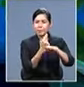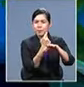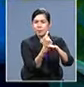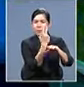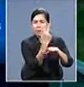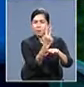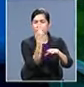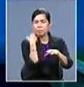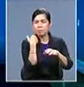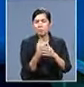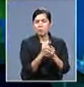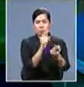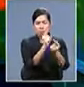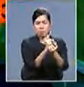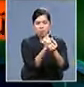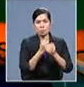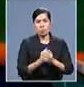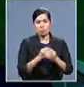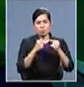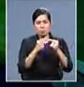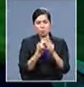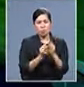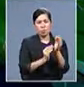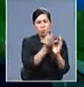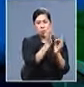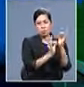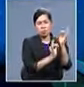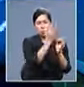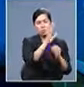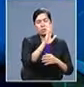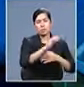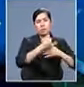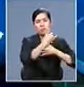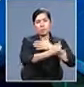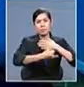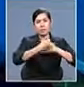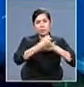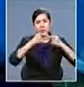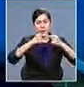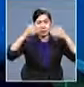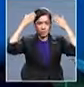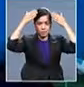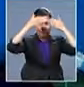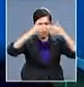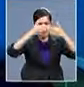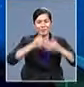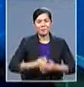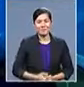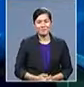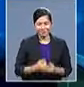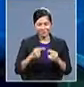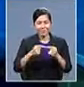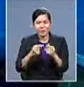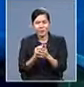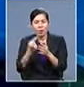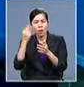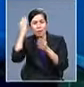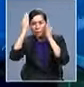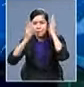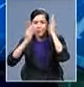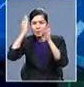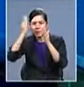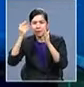างพบการเผาประปรายทางตะวันตกของเกาะบอร์เนียวอินโดนีเซียนะครับแล้วก็ทางสุมาตราและคาบสมุทรมาเลเซียครับไปต่